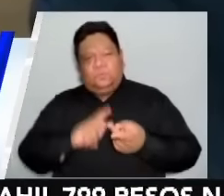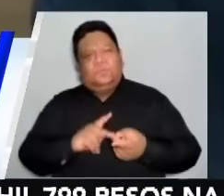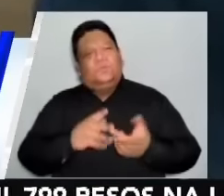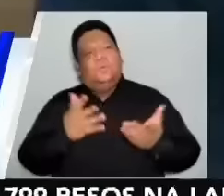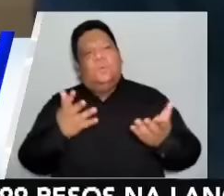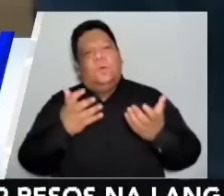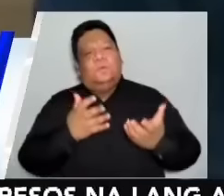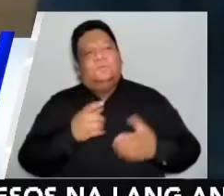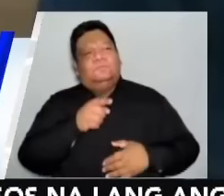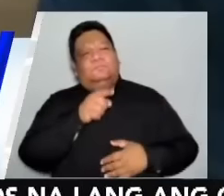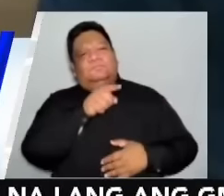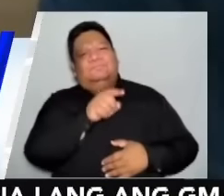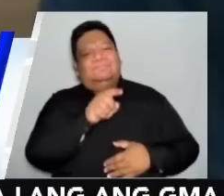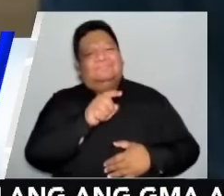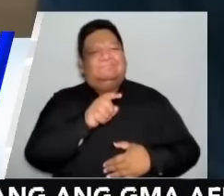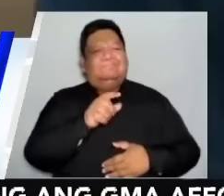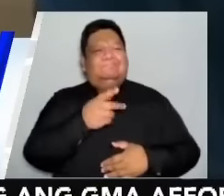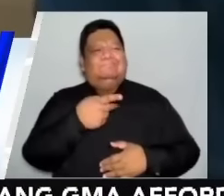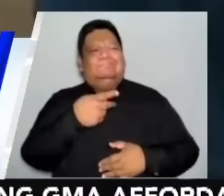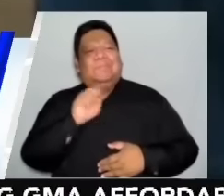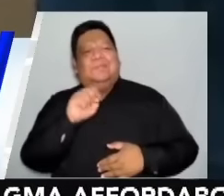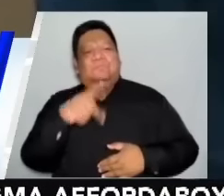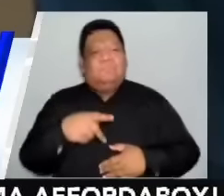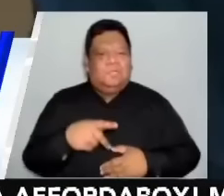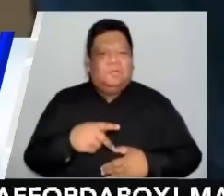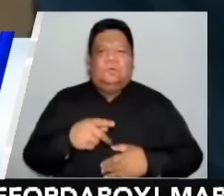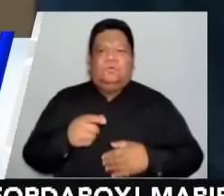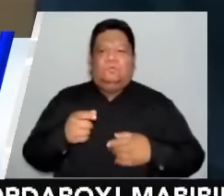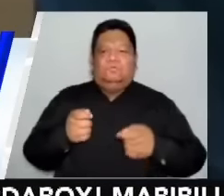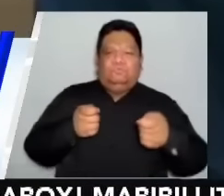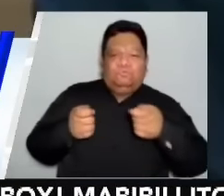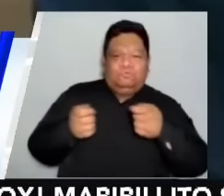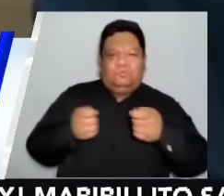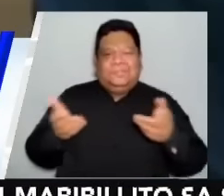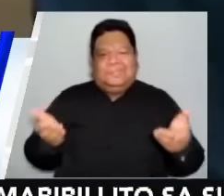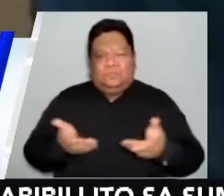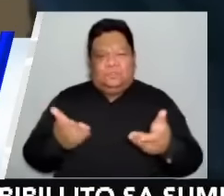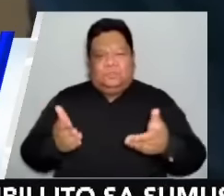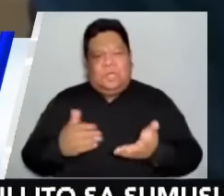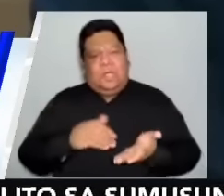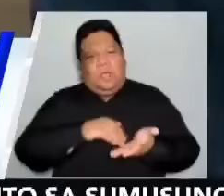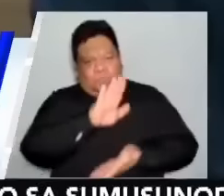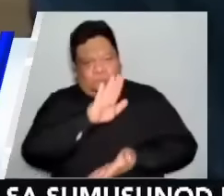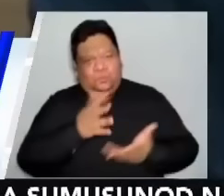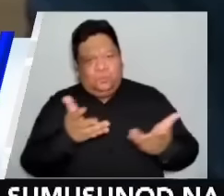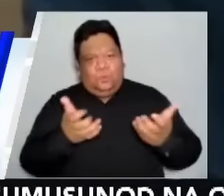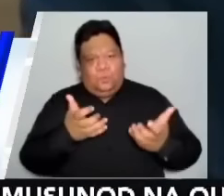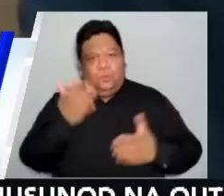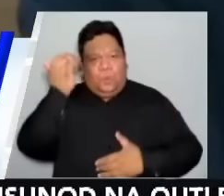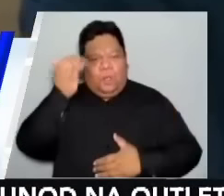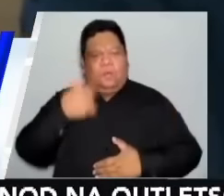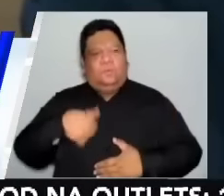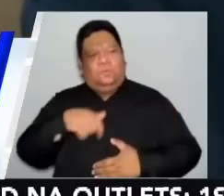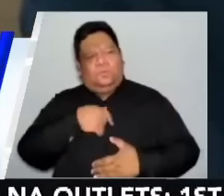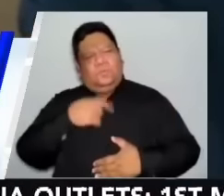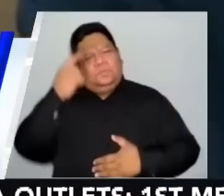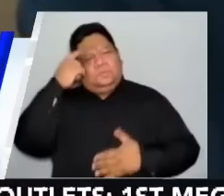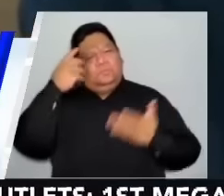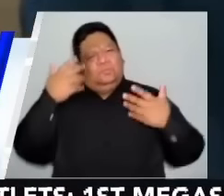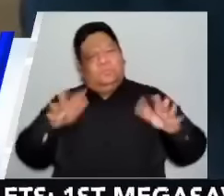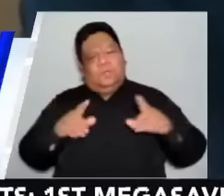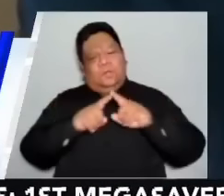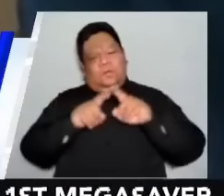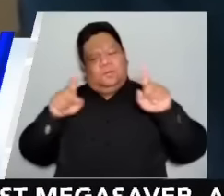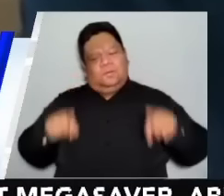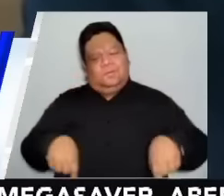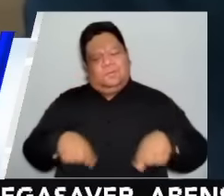control of the premises the presence here kasi sa tingin po namin nsve na yyung warrant of arrest wala si Pastor